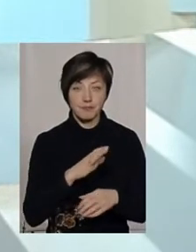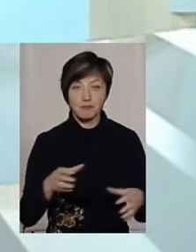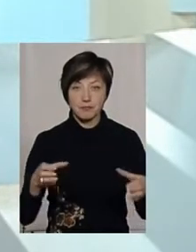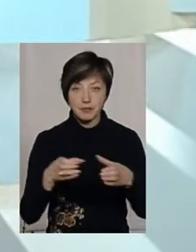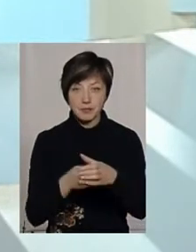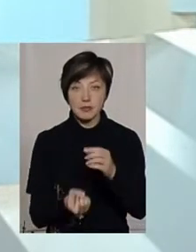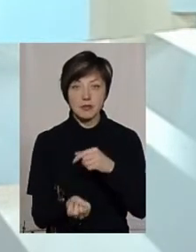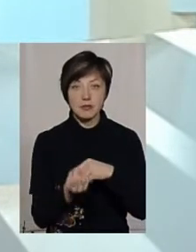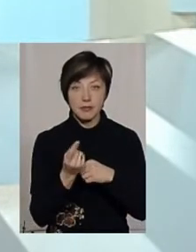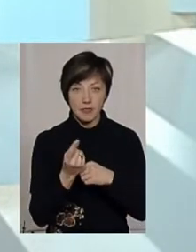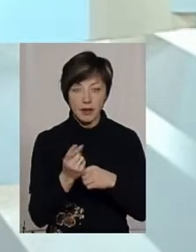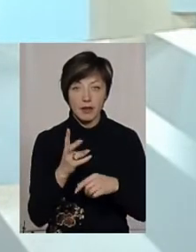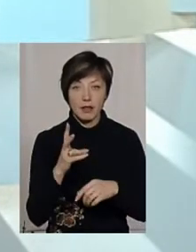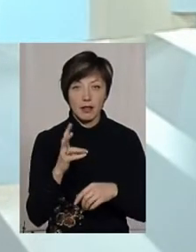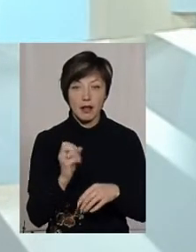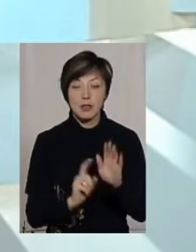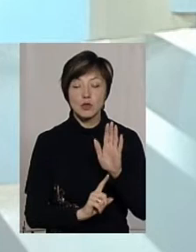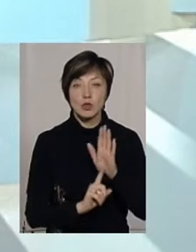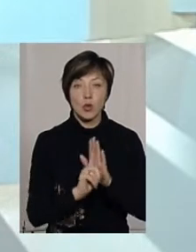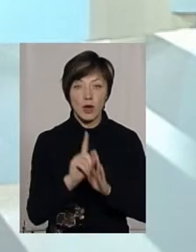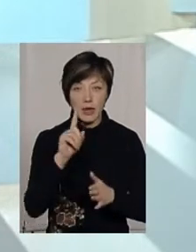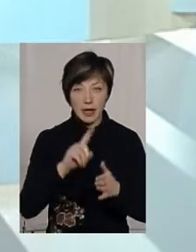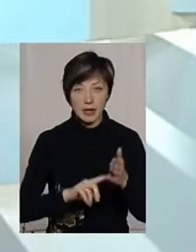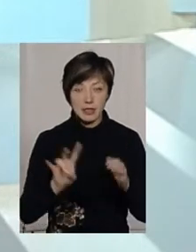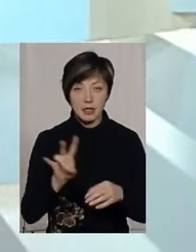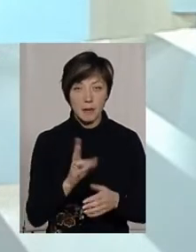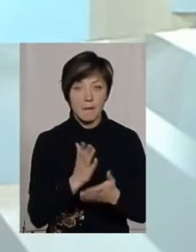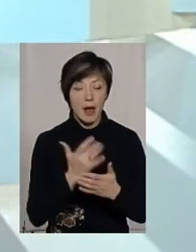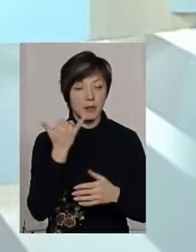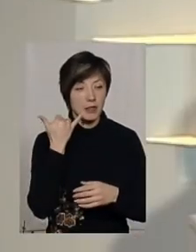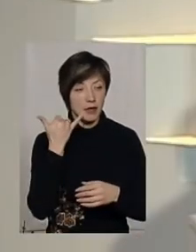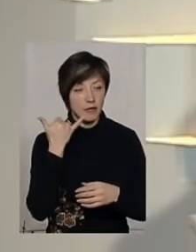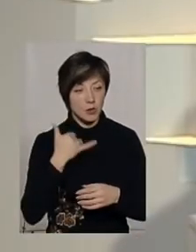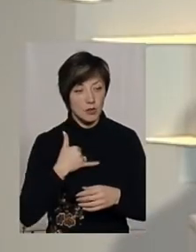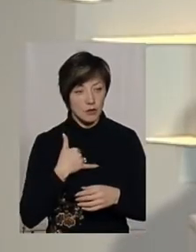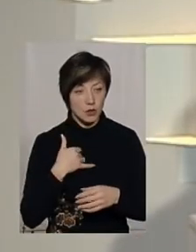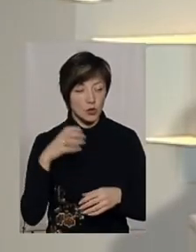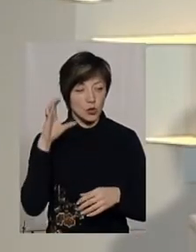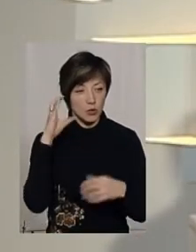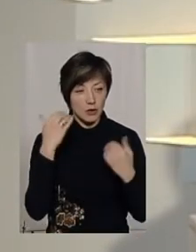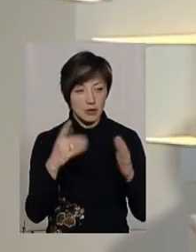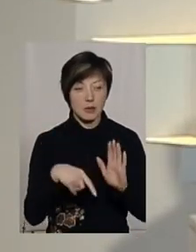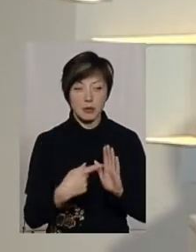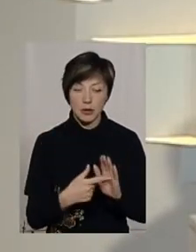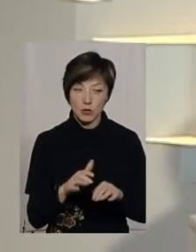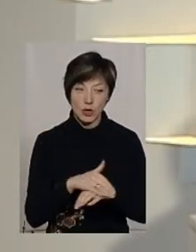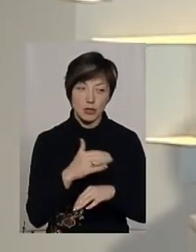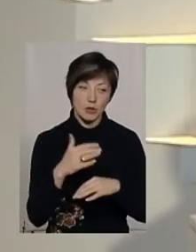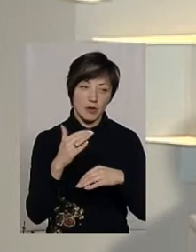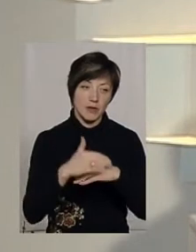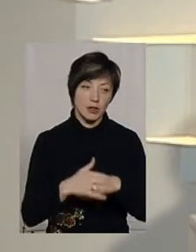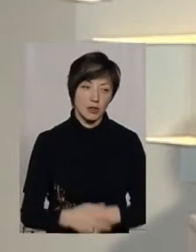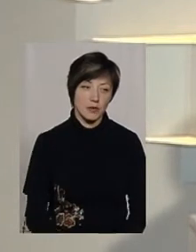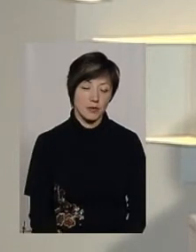єпархій, які виникли на зорі християнства. Маємо телефонний дзвіночок. Запитуйте, будь ласка, доброго